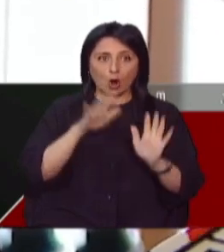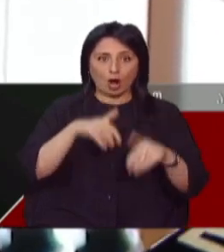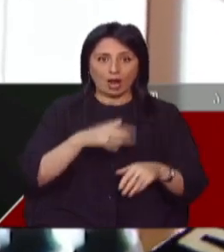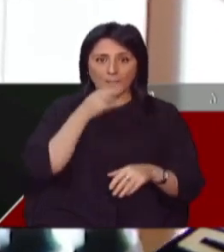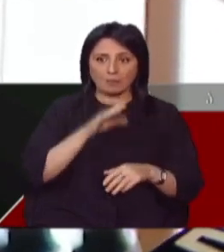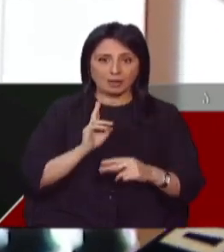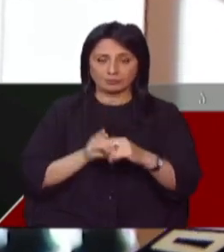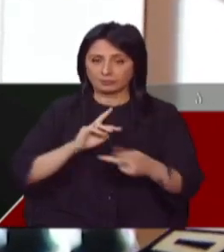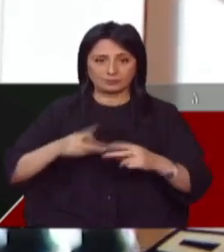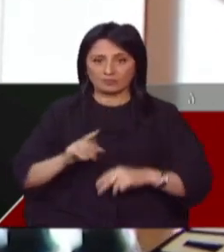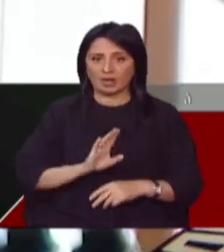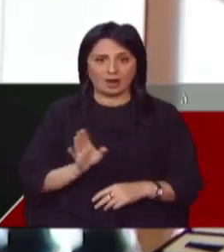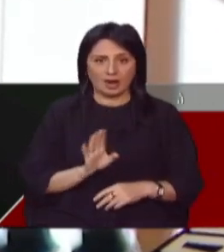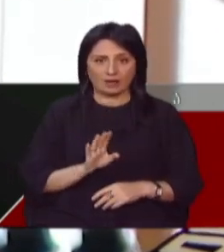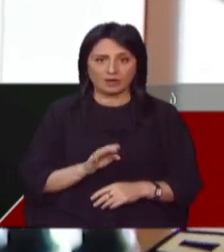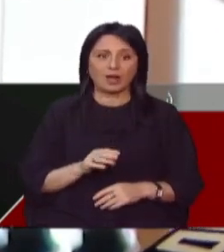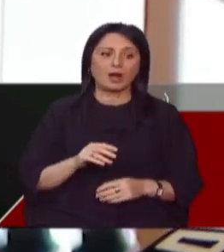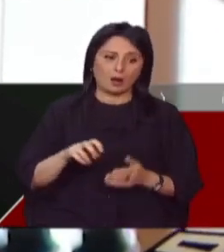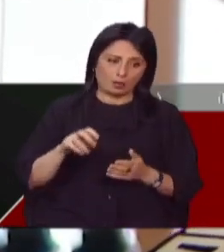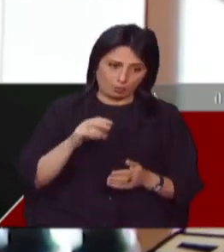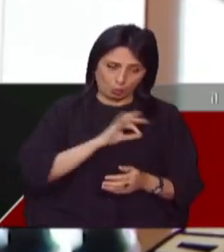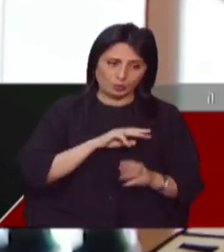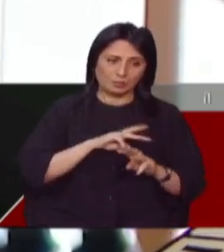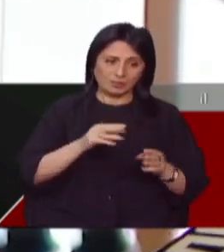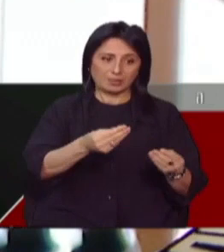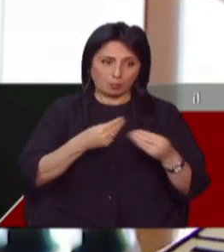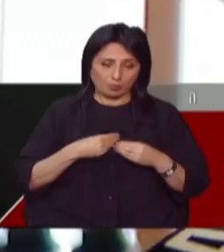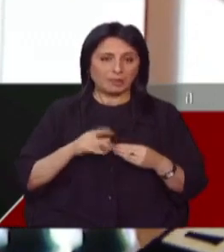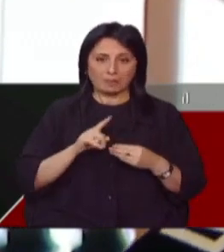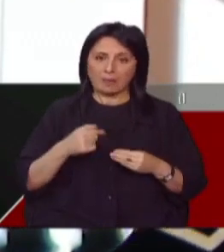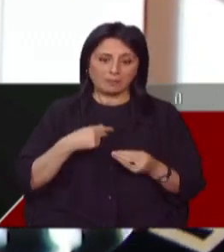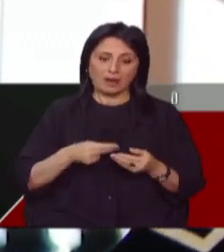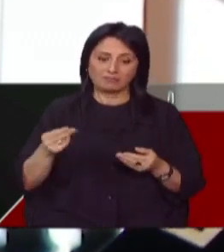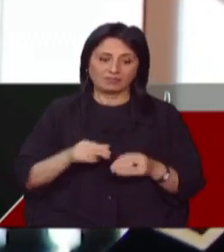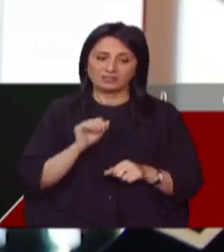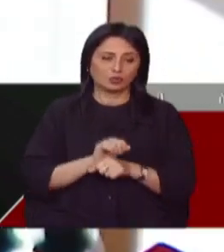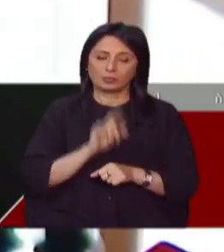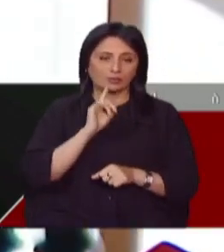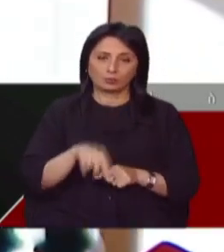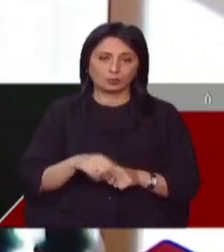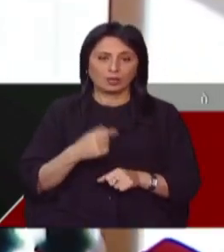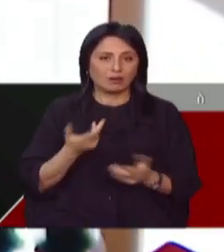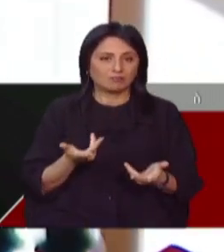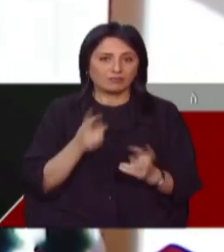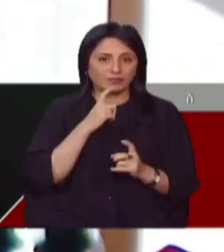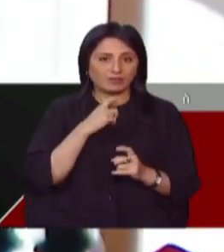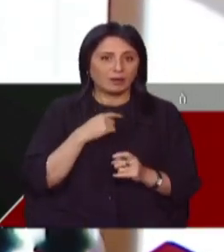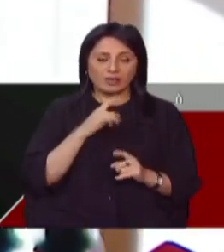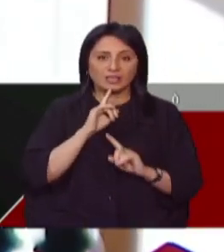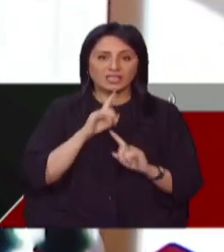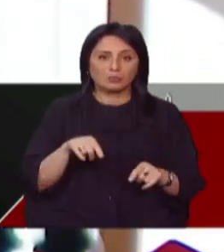მერე შეაცვლევინა, რომ არა, კი მომწერა ახლა იუსტიციის სამინისტრო, მაგრამ მე თურმე არ შეუჩერებ მოქალაქეობას. ჩვენ არ